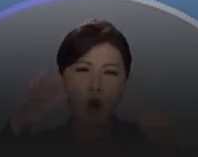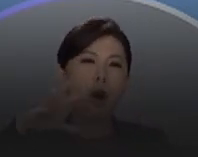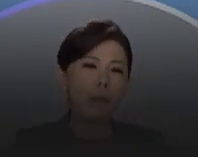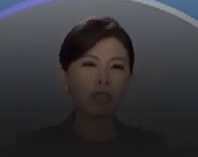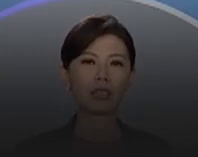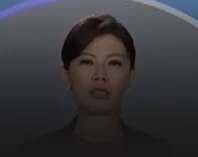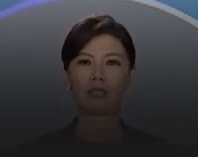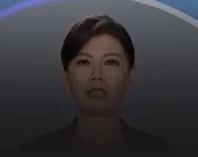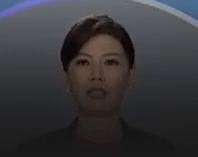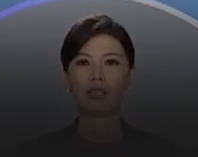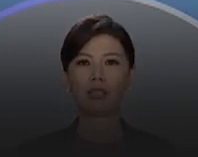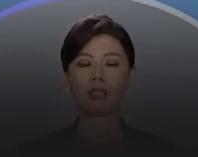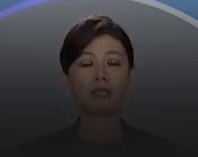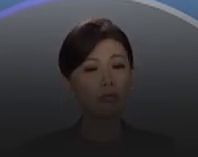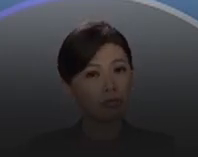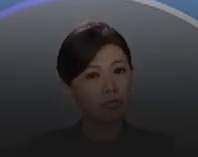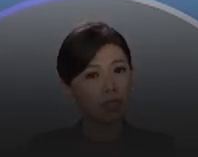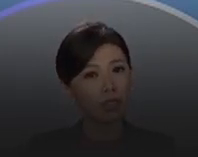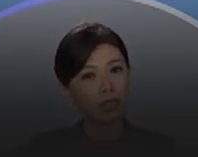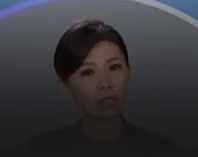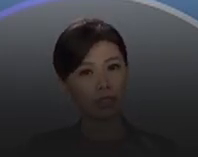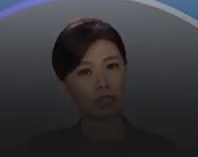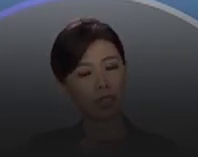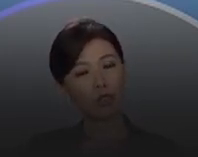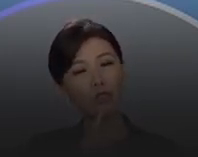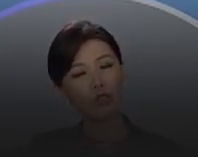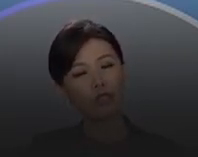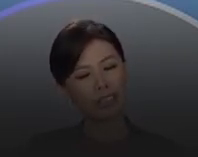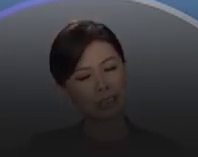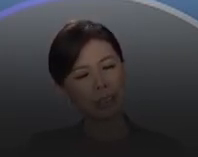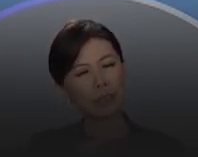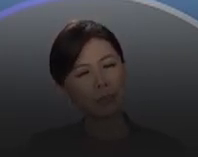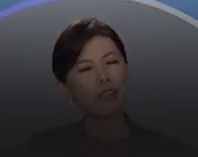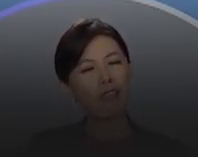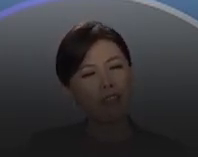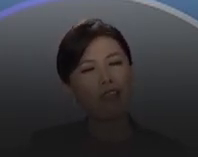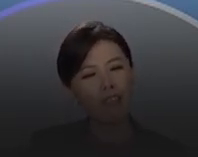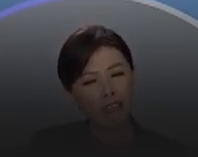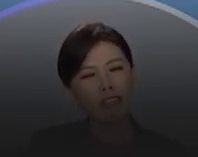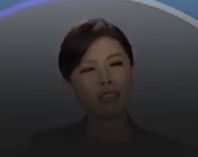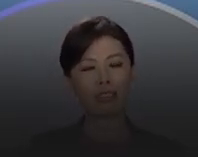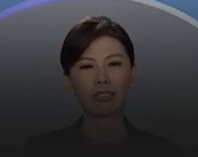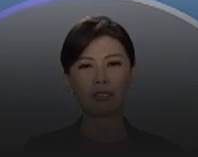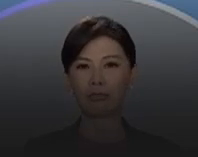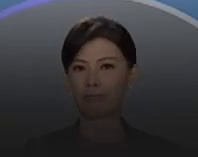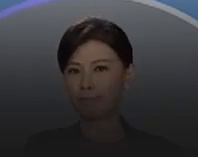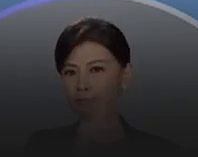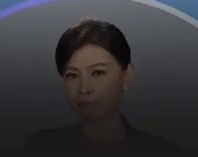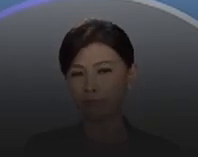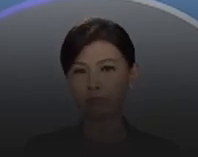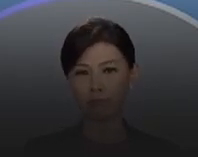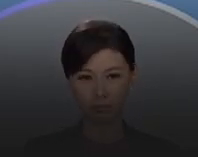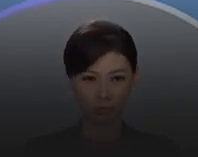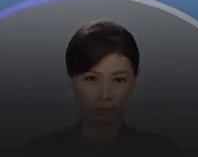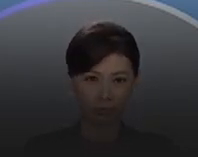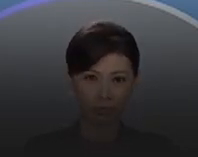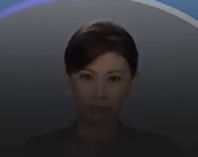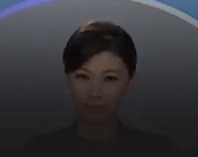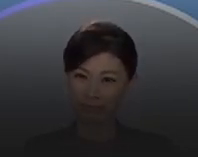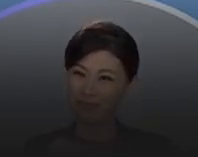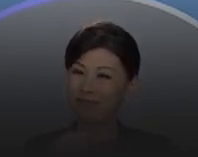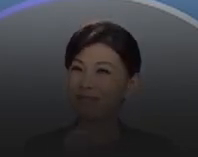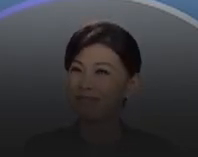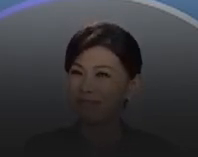工蔡英文总统说是你心中最软的一块，错，劳工手上神圣的选